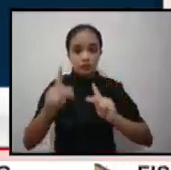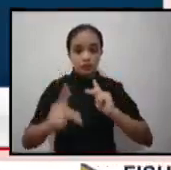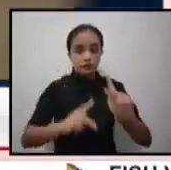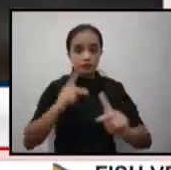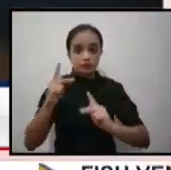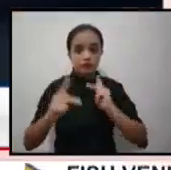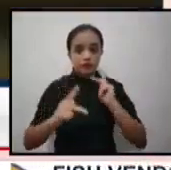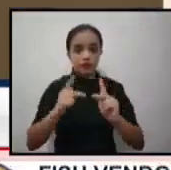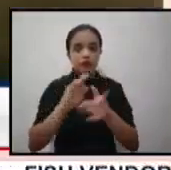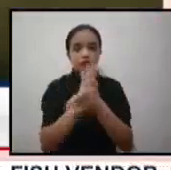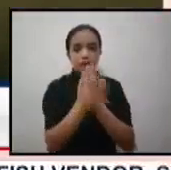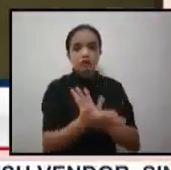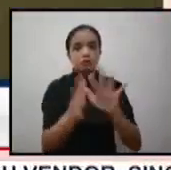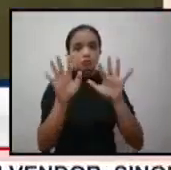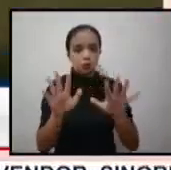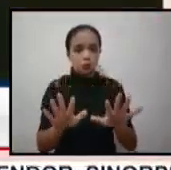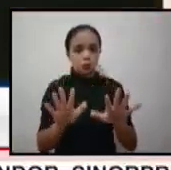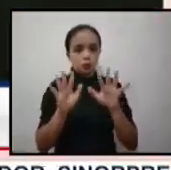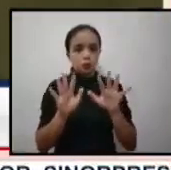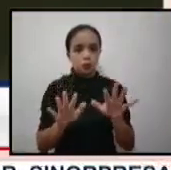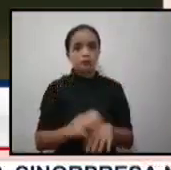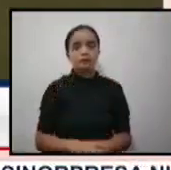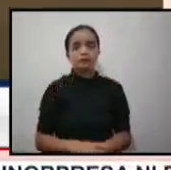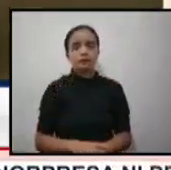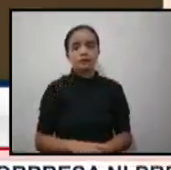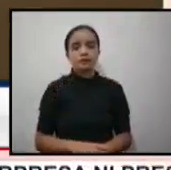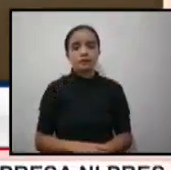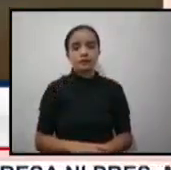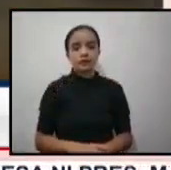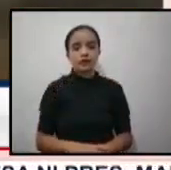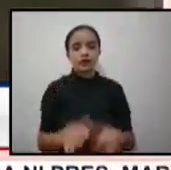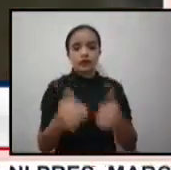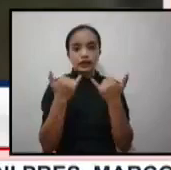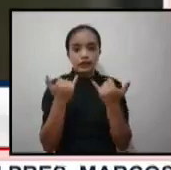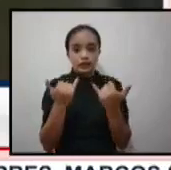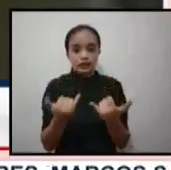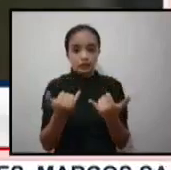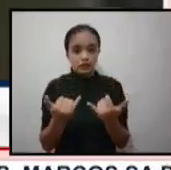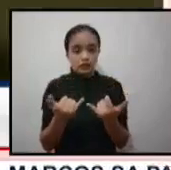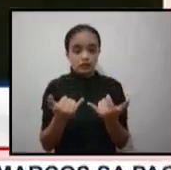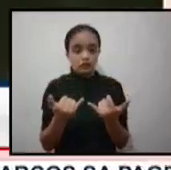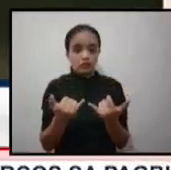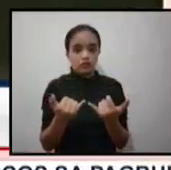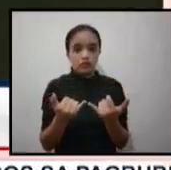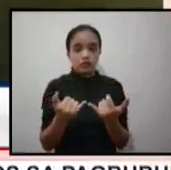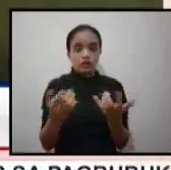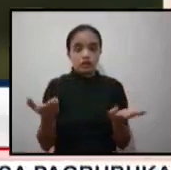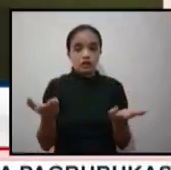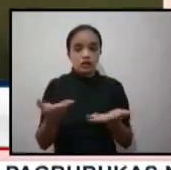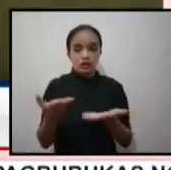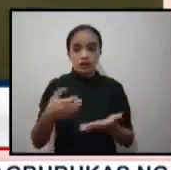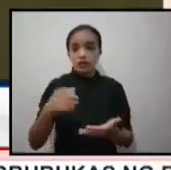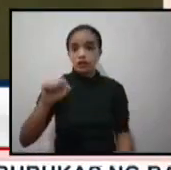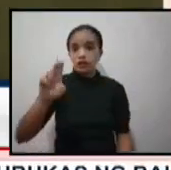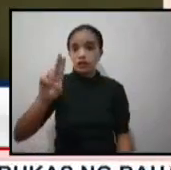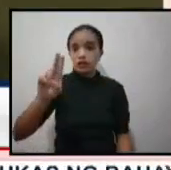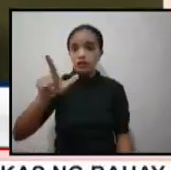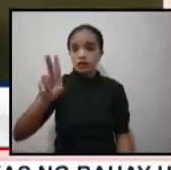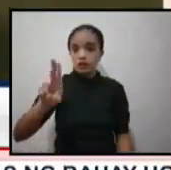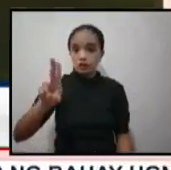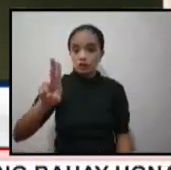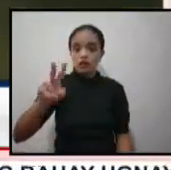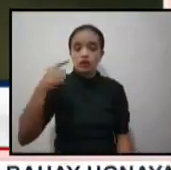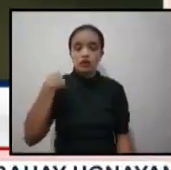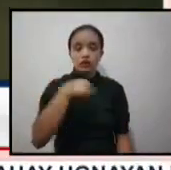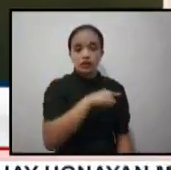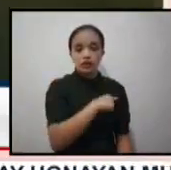lang and right now ang dito kasi sa Sulu is geared toward we're looking toward geared